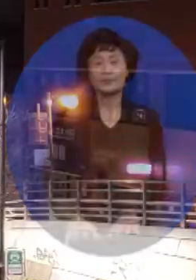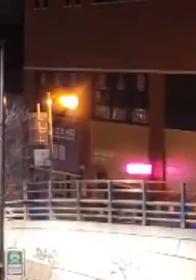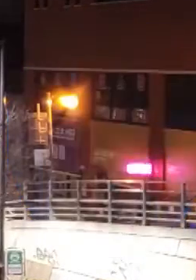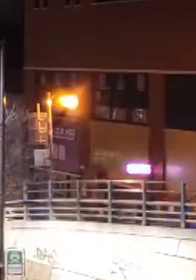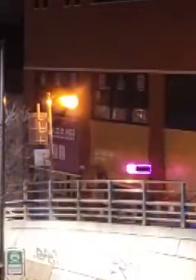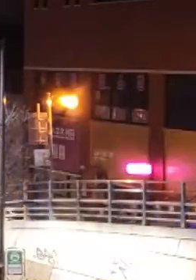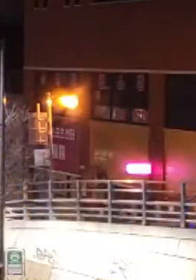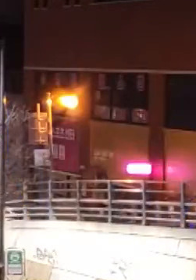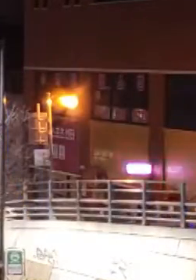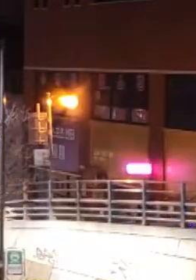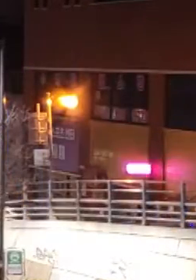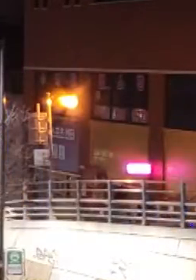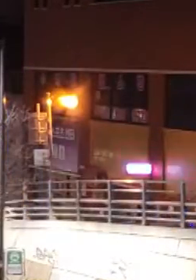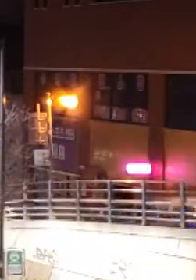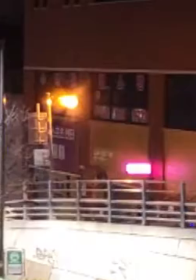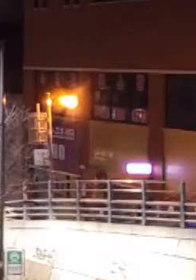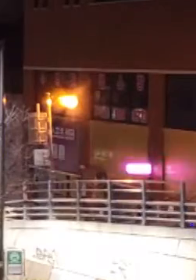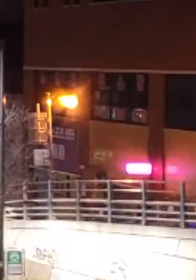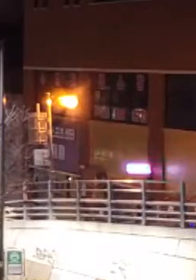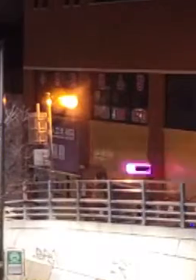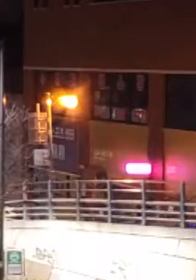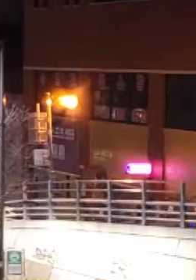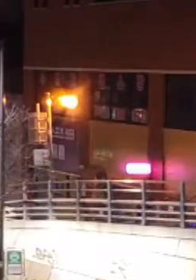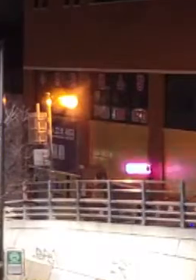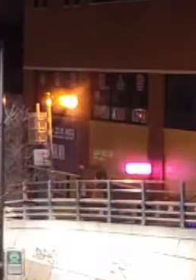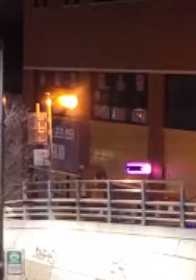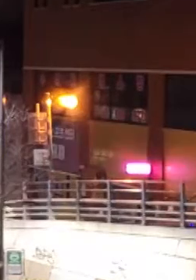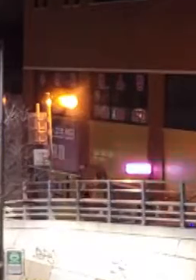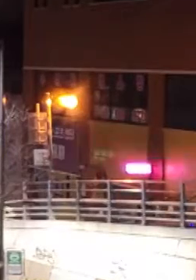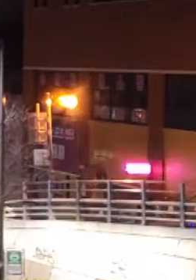여러분은 지금 CTS 뉴스를 시청하고 계십니다.